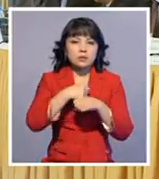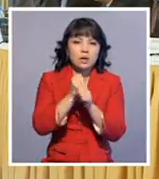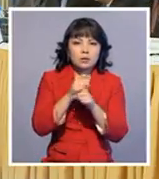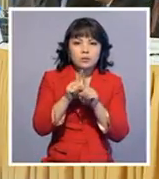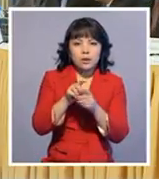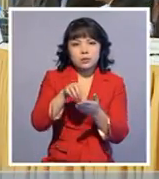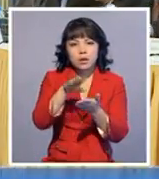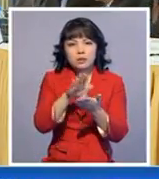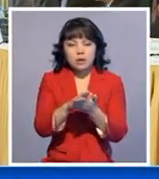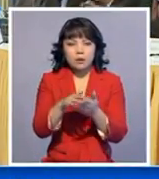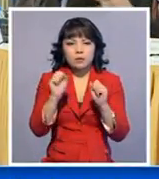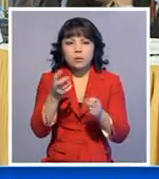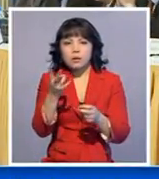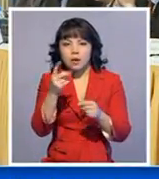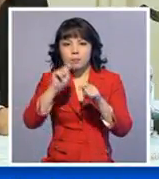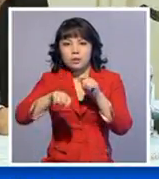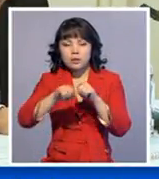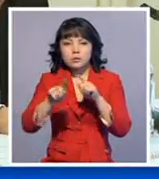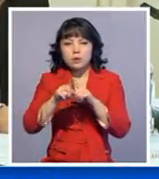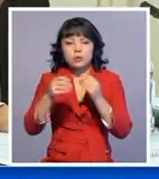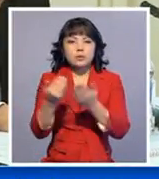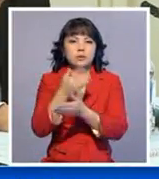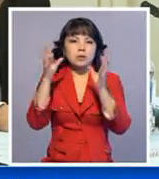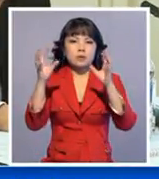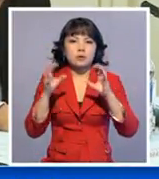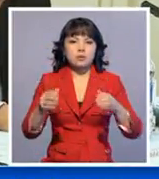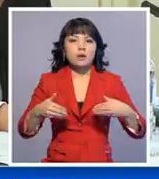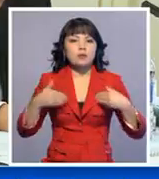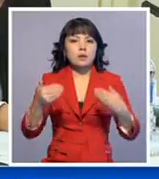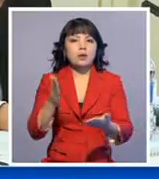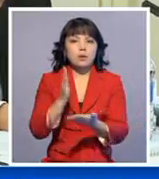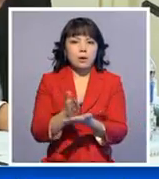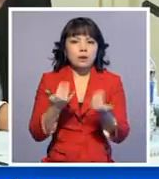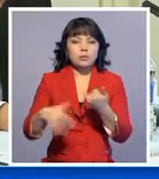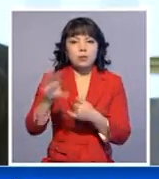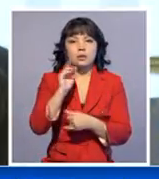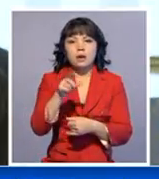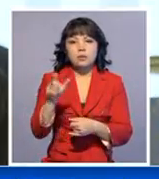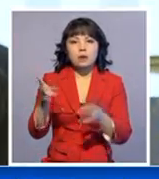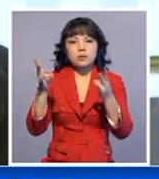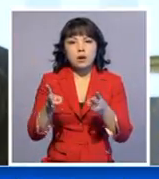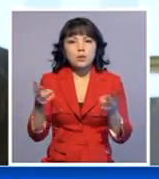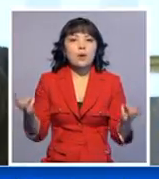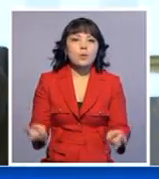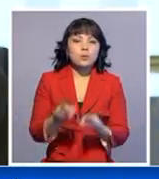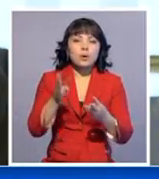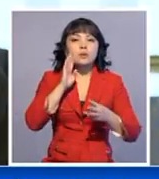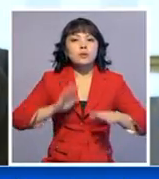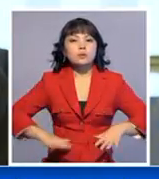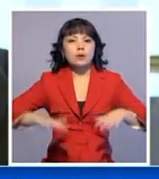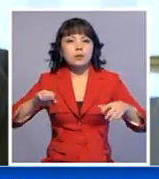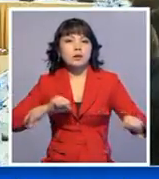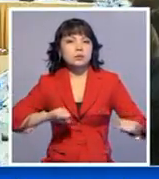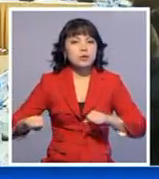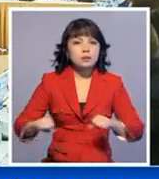геномдық тіркеу туралы жаңа заң жобасын ұсынып отыр. Бұл заңнама әр адам жазатайым оқиғаға тап болса, яки өрт, су тасқыны, жер